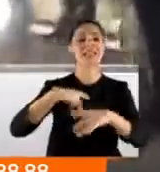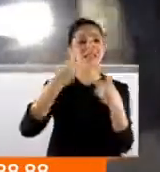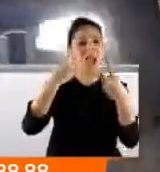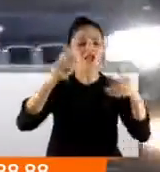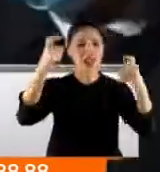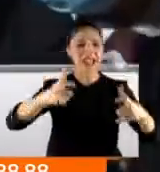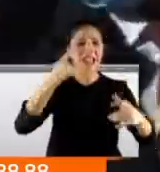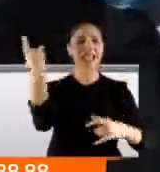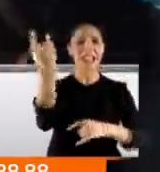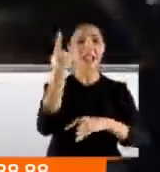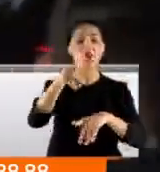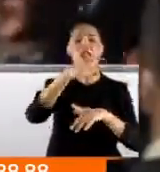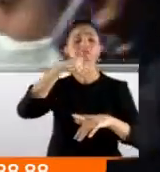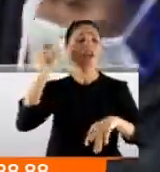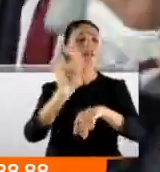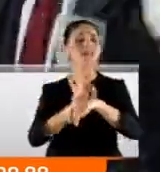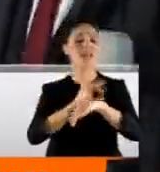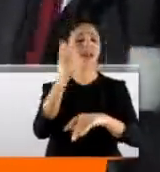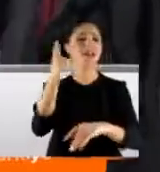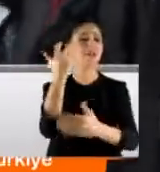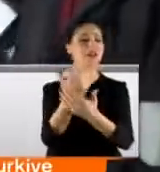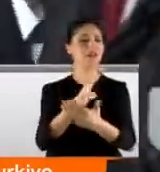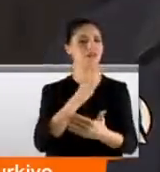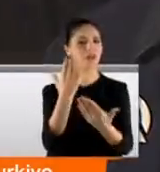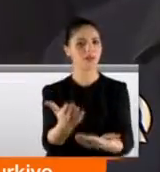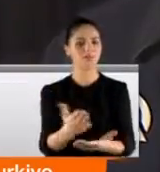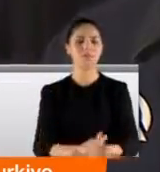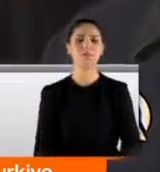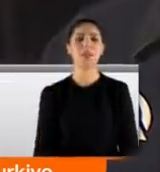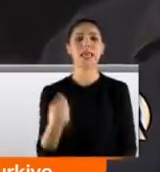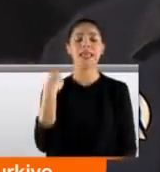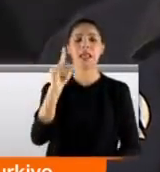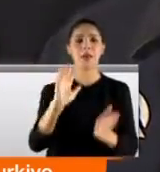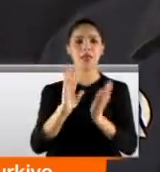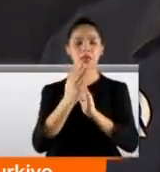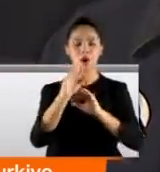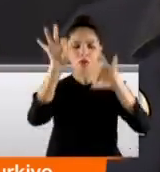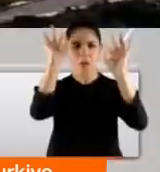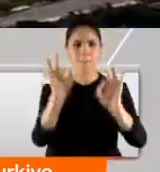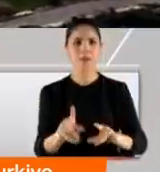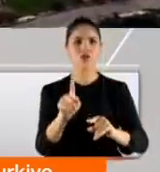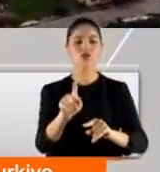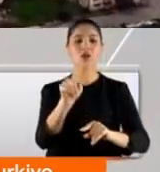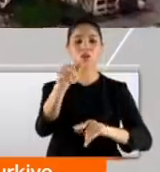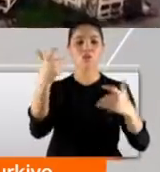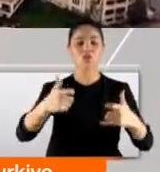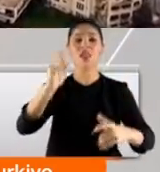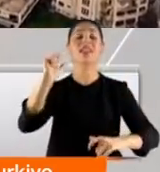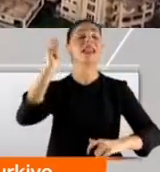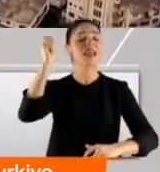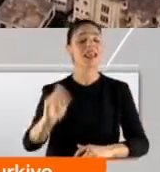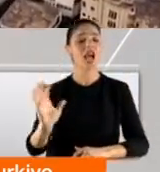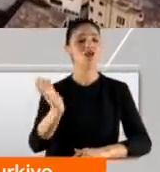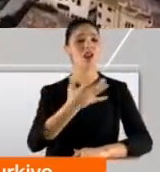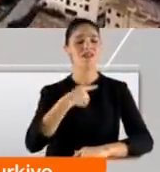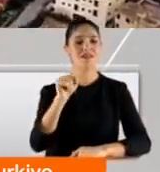gezdiler. Tarihi anlar kameralara işte böyle yansıdı. Yeni bir süreç başlamıştır. Buranın gerçek sahipleri